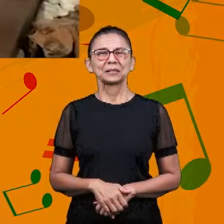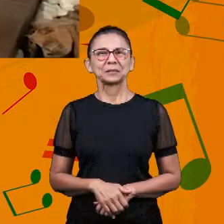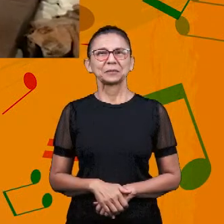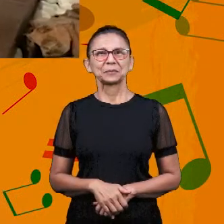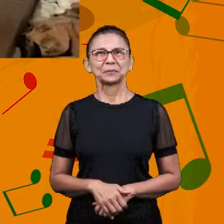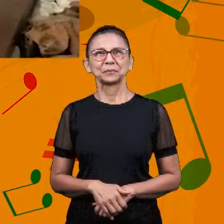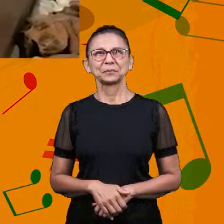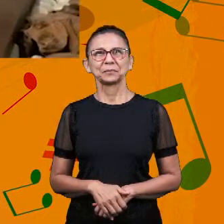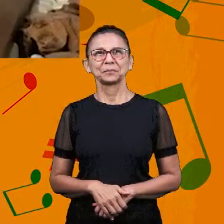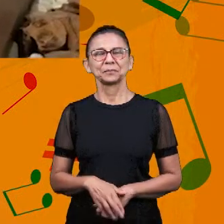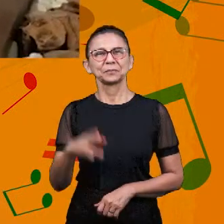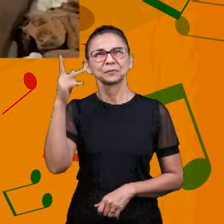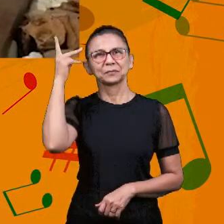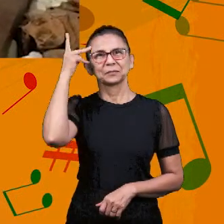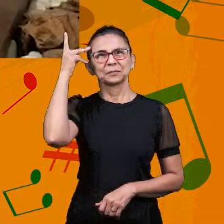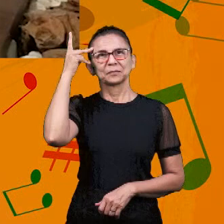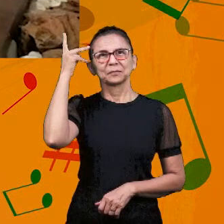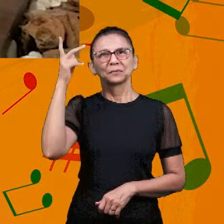Paulo.